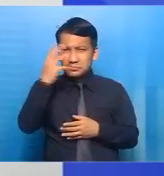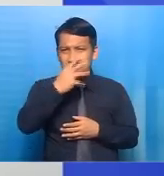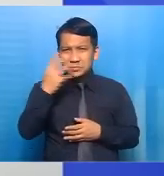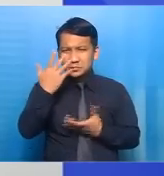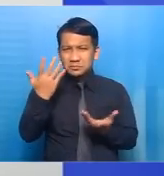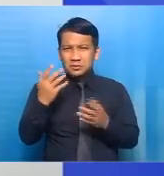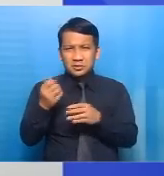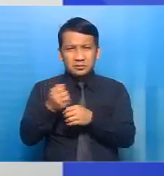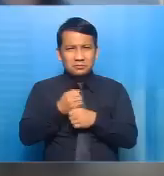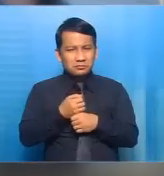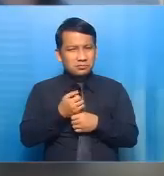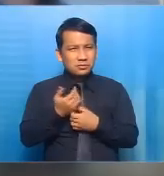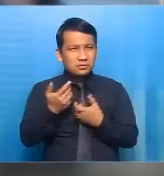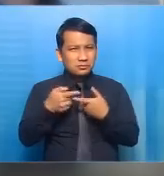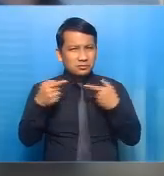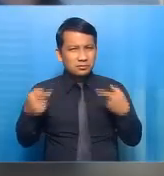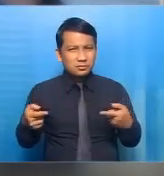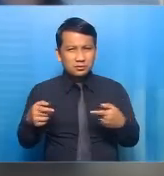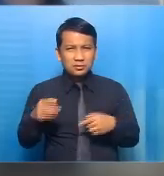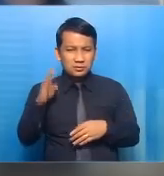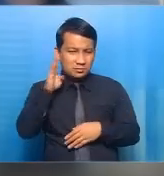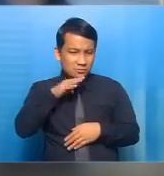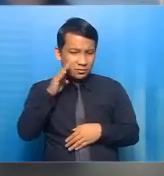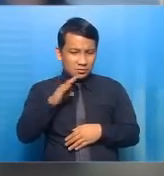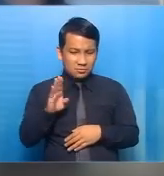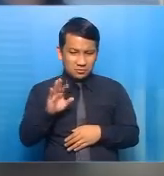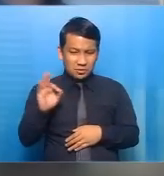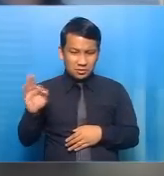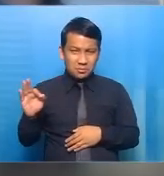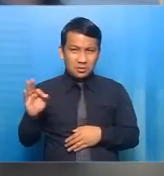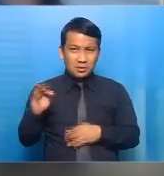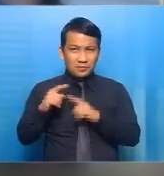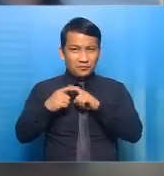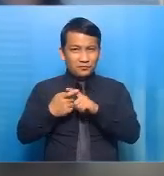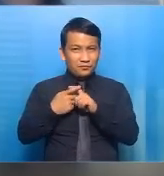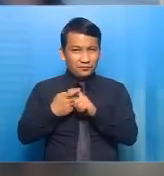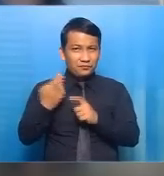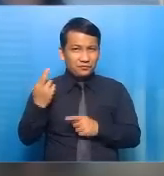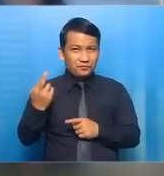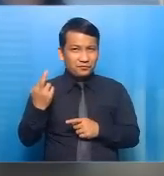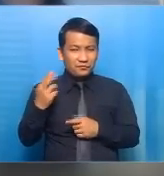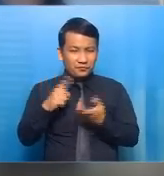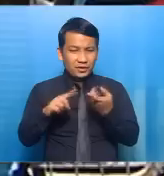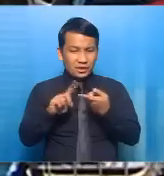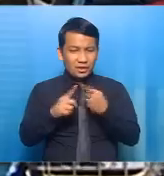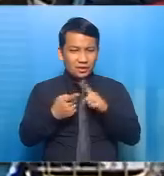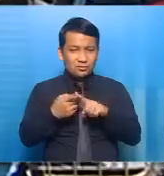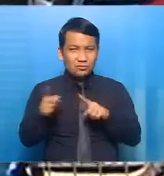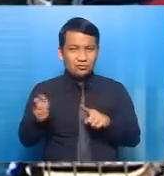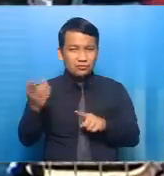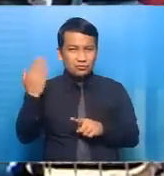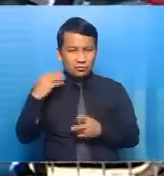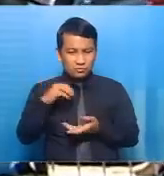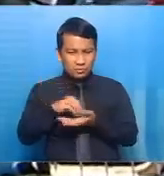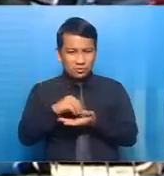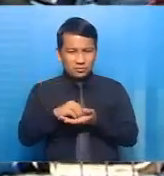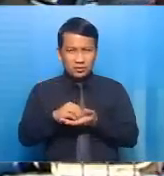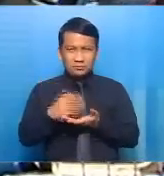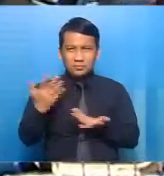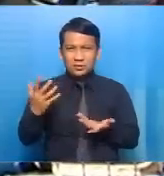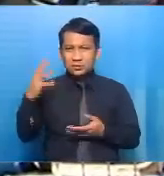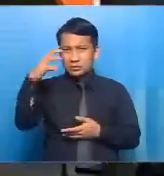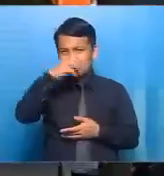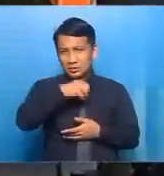sa pagdukot. Kaibigan niya po yung best friend niya po yung classmate niya pa po ng high school pa po. Ito pang isang